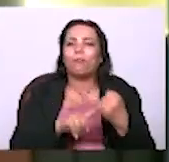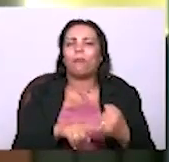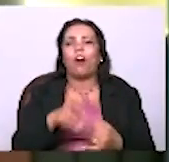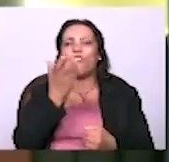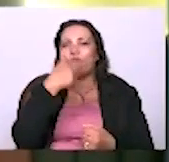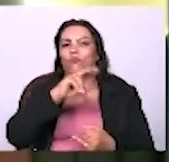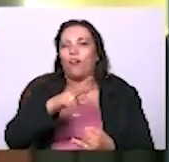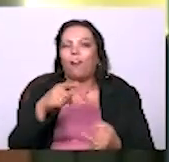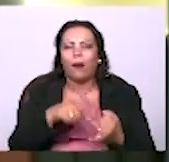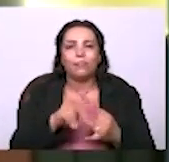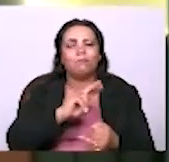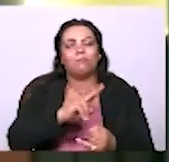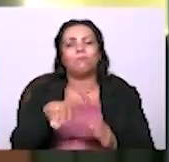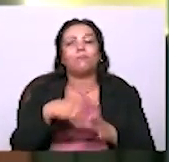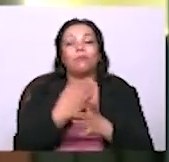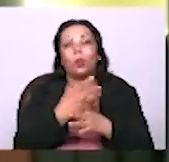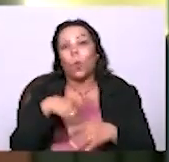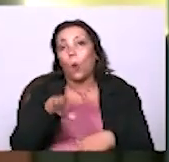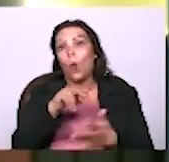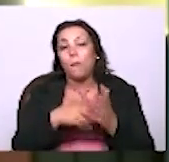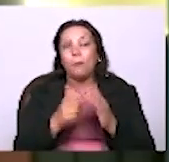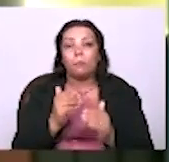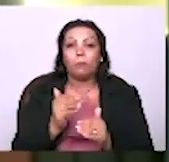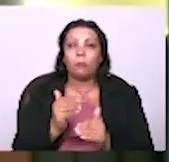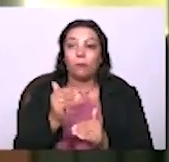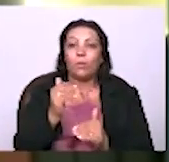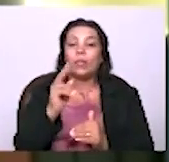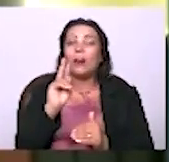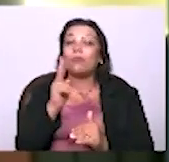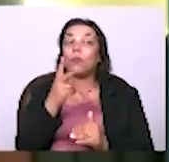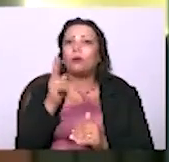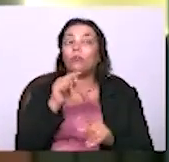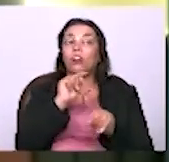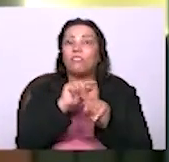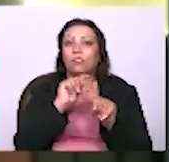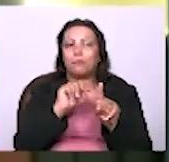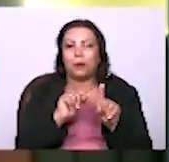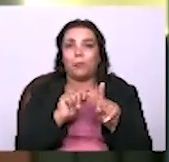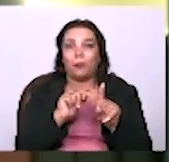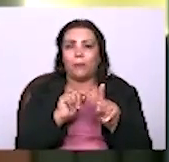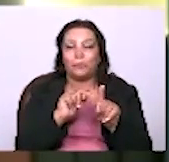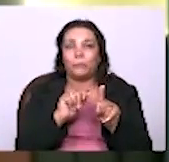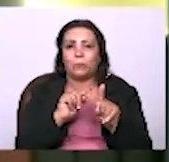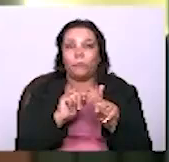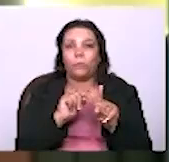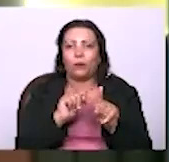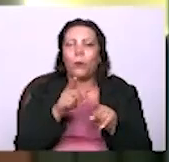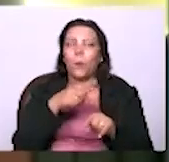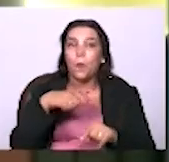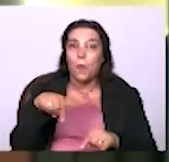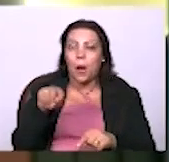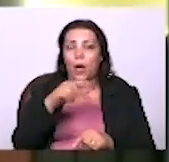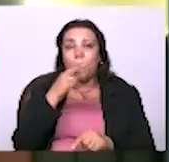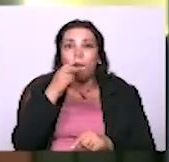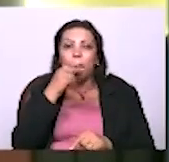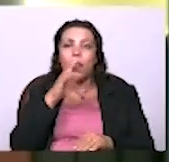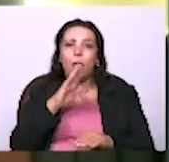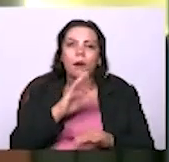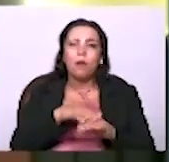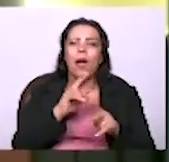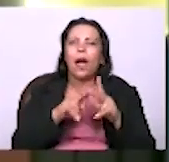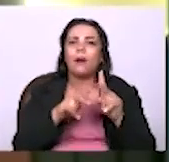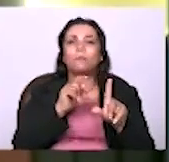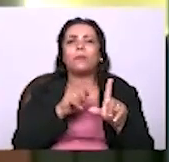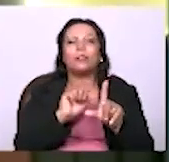ولكن يعني اذا كان التحريك بنسبه 17% واحنا بنتكلم على تحريك منتجات